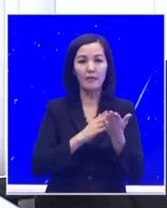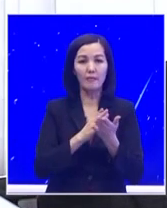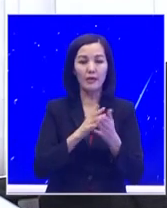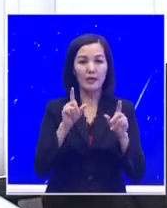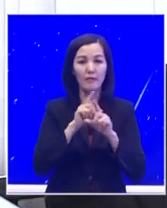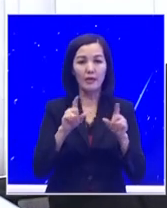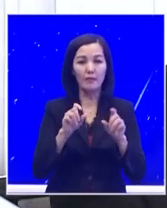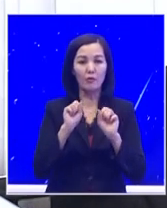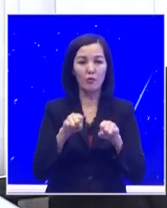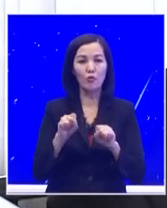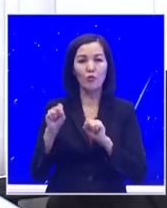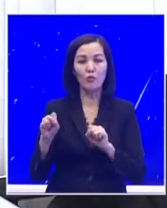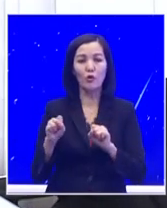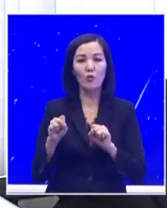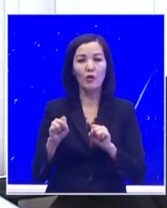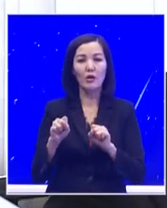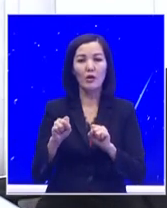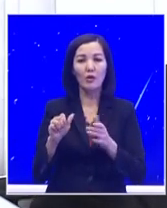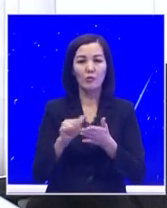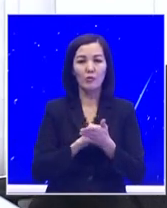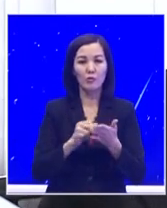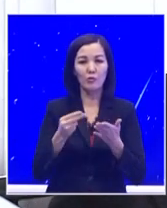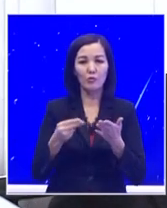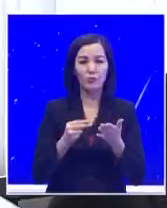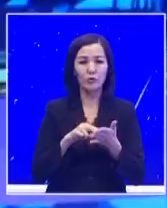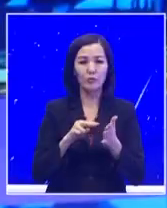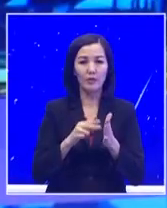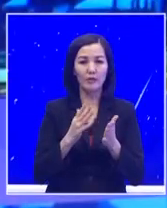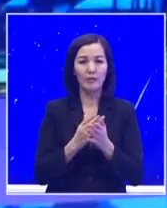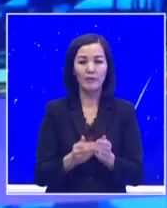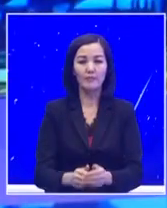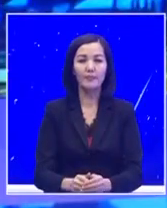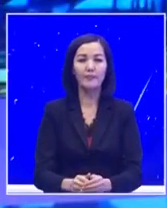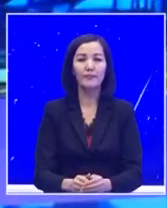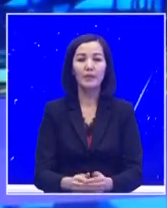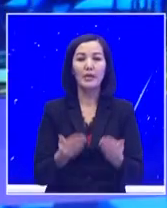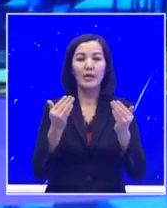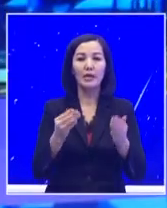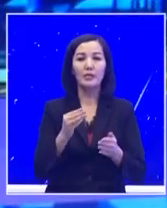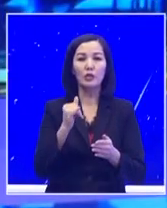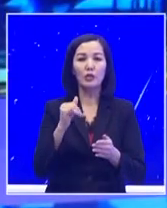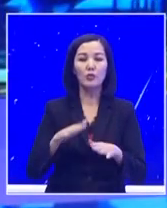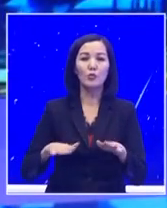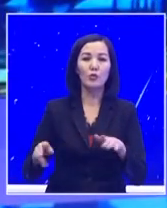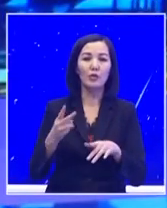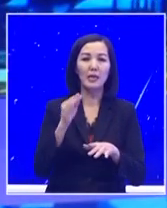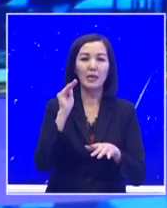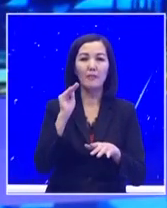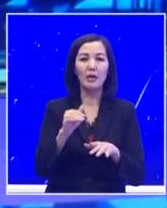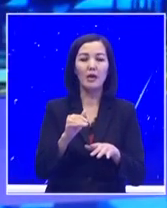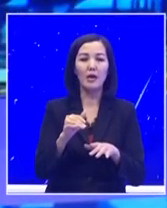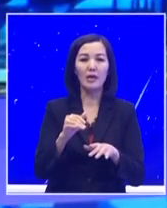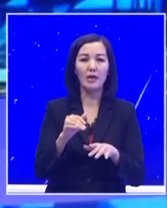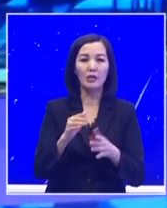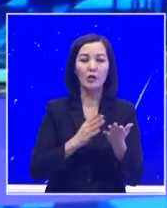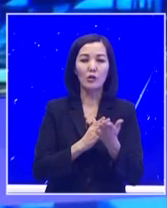қорғау органдарымен бірқатар меморандумға қол қою жоспарда бар. Қазір жетсу өңірінде 2000-ға жуық ауған